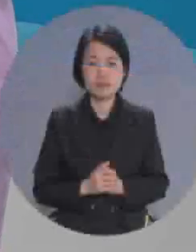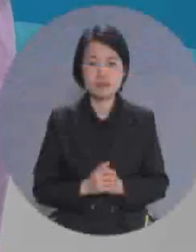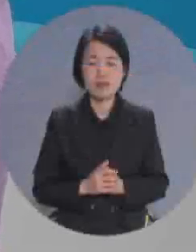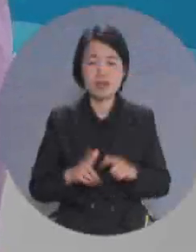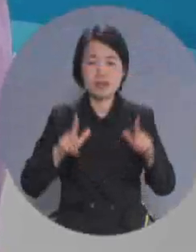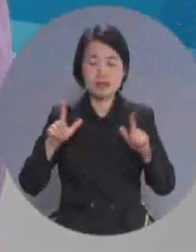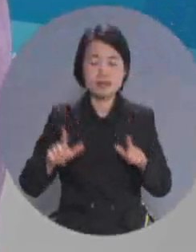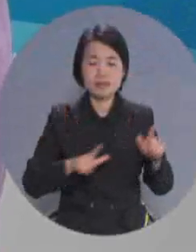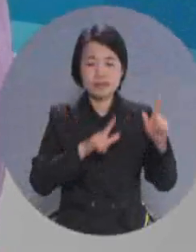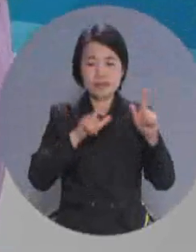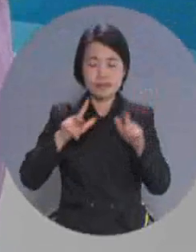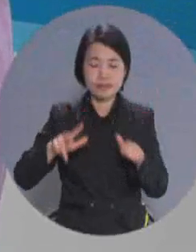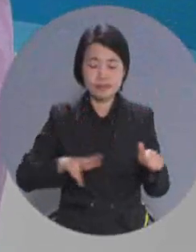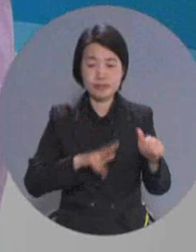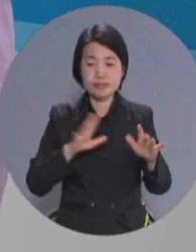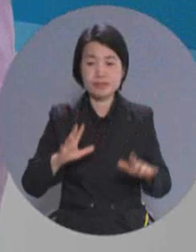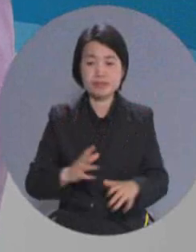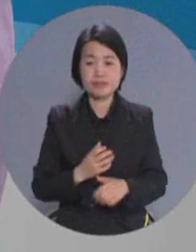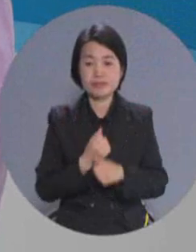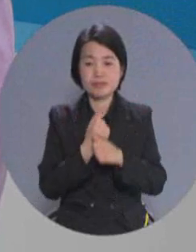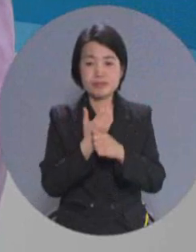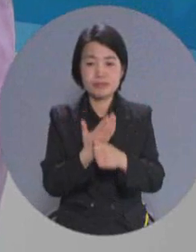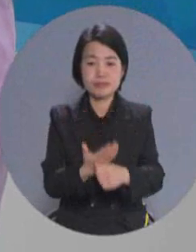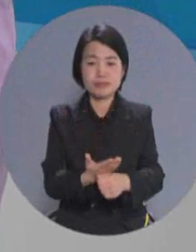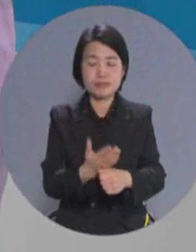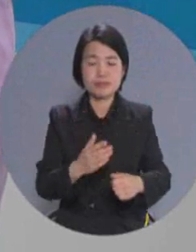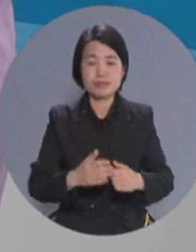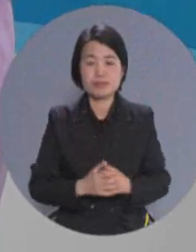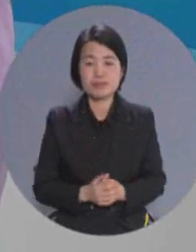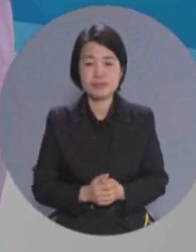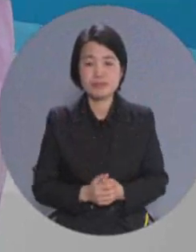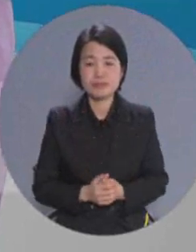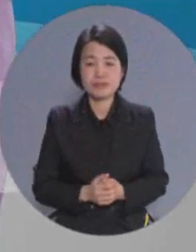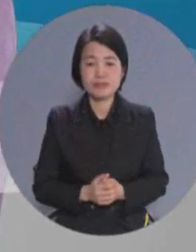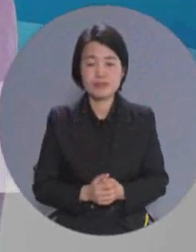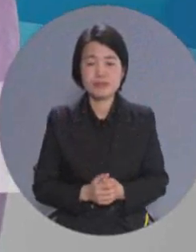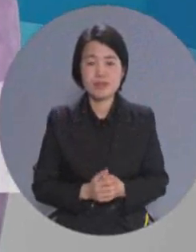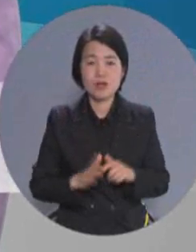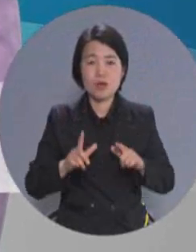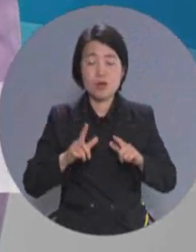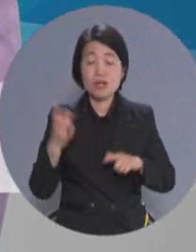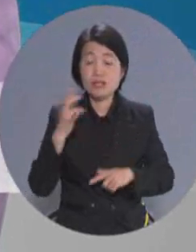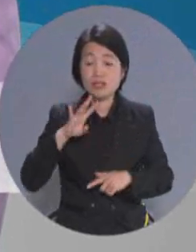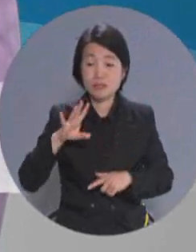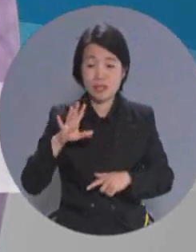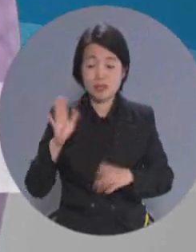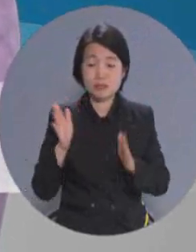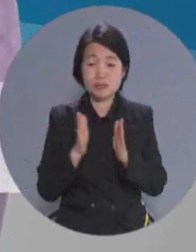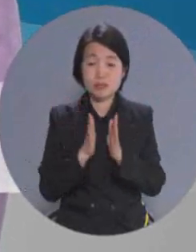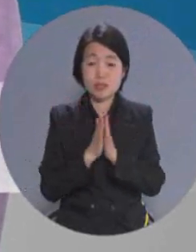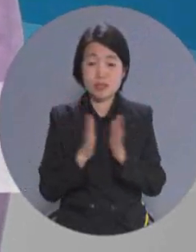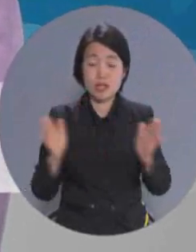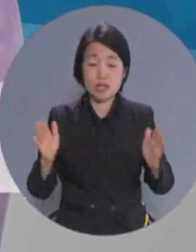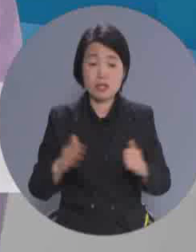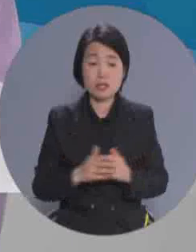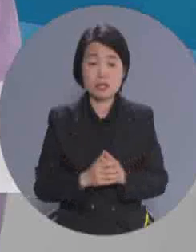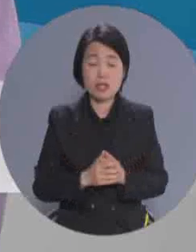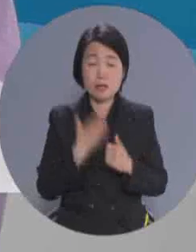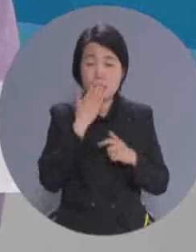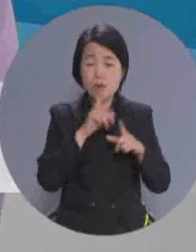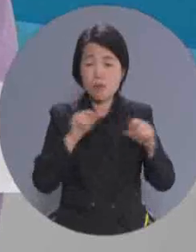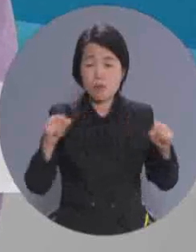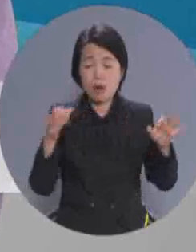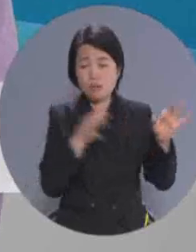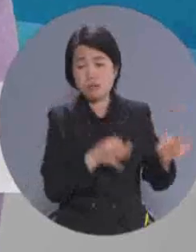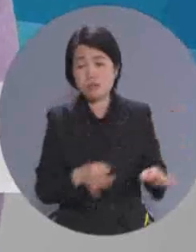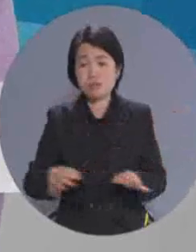날씨와 생활정보 정리해 드리는 생활 포커스입니다 울 드어 신품 물가가 7% 가까이 뛰어오르면서 먹걸리